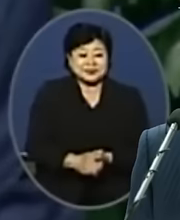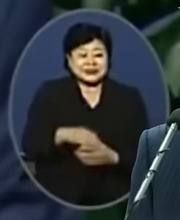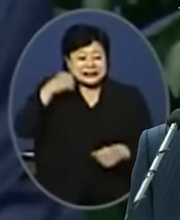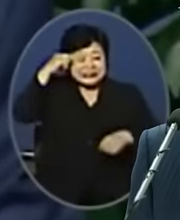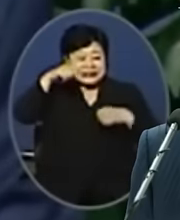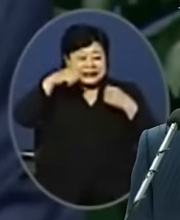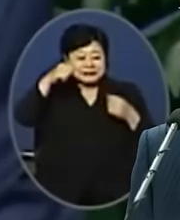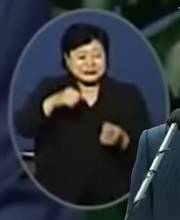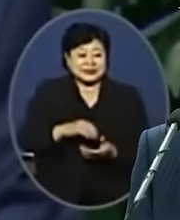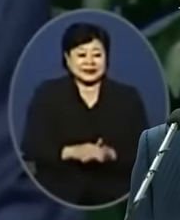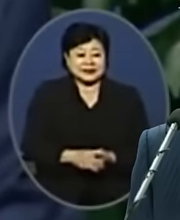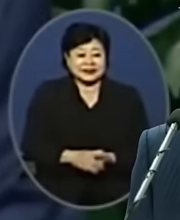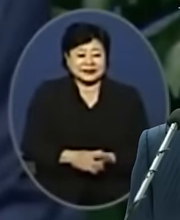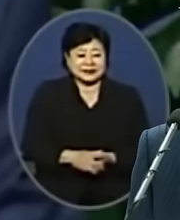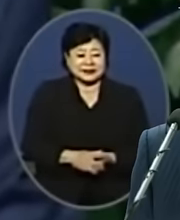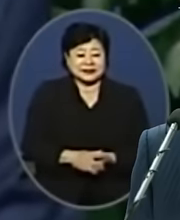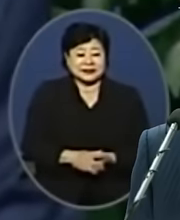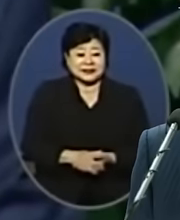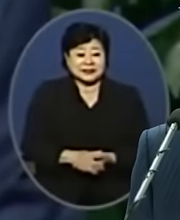짐승들 치고